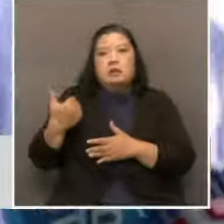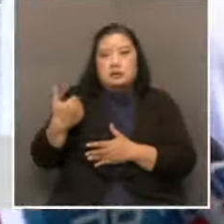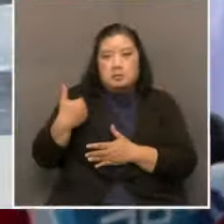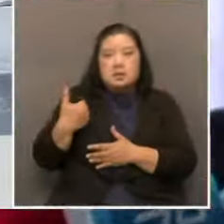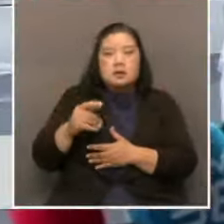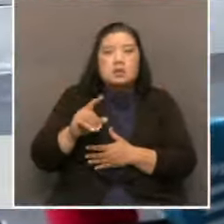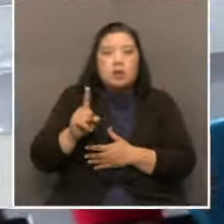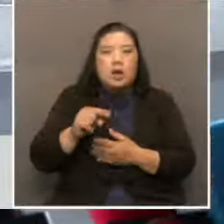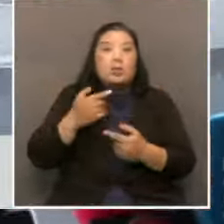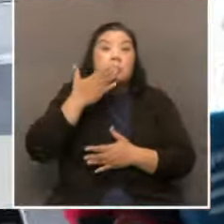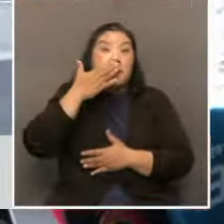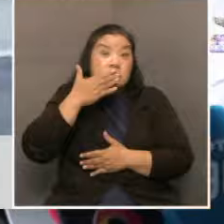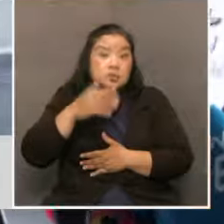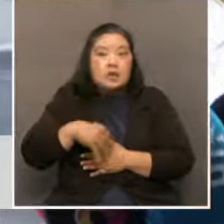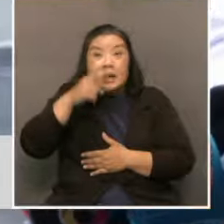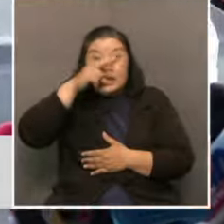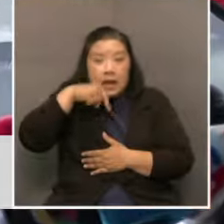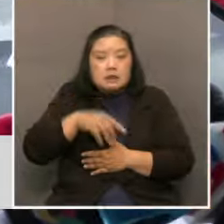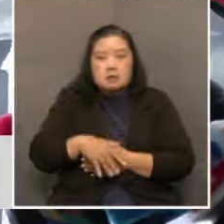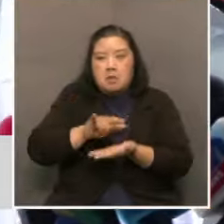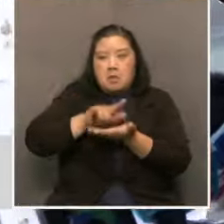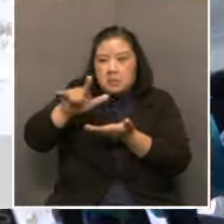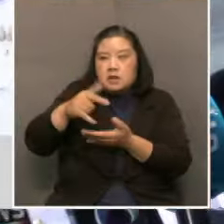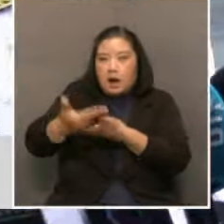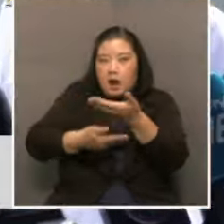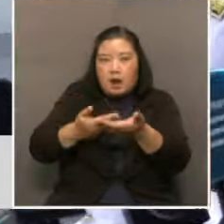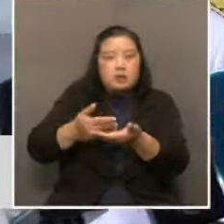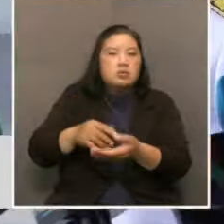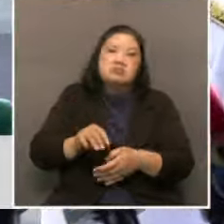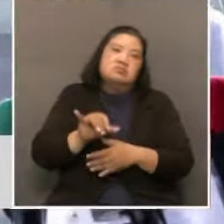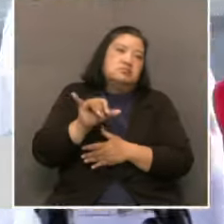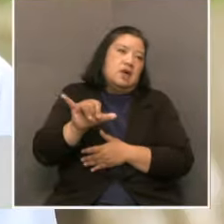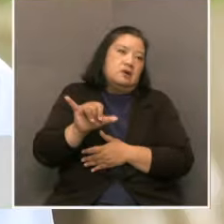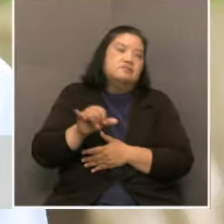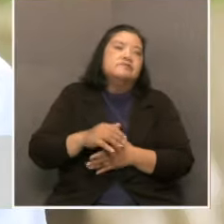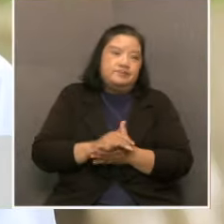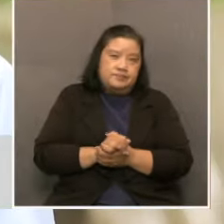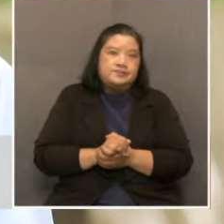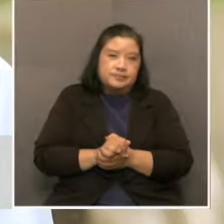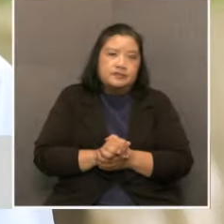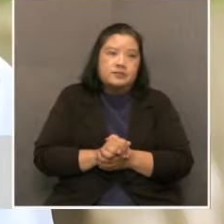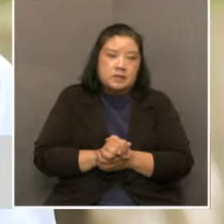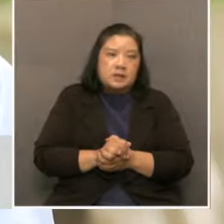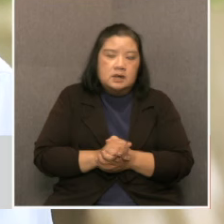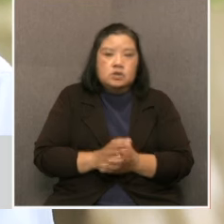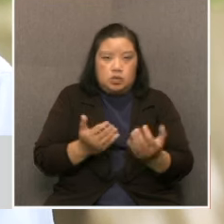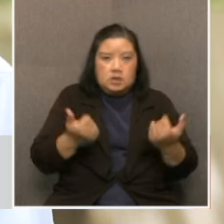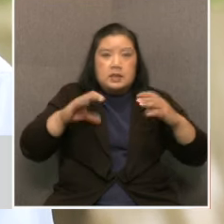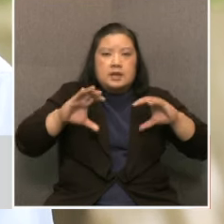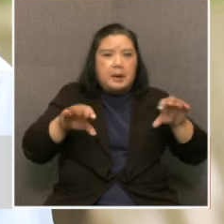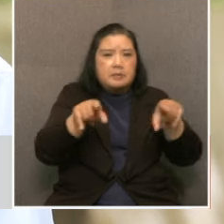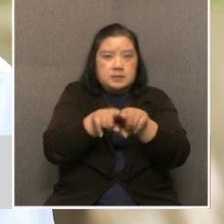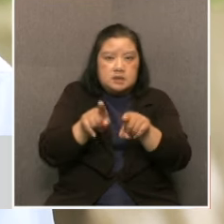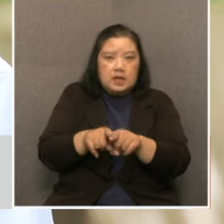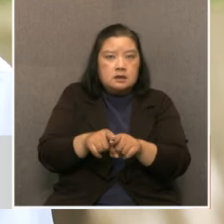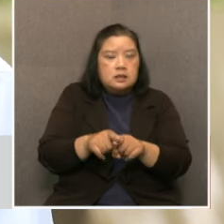ของบราซิลเนี่ยยังไปน้อยมากผมคิดว่าก็ให้เขาตั้งหลักก่อนดีกว่า ตั้งหลักก่อน ครับแต่ว่าเอาเป็นว่ารัฐบาลทุกรัฐบาลจะต้องท